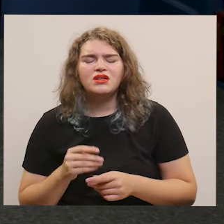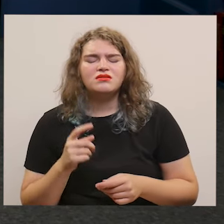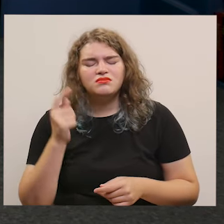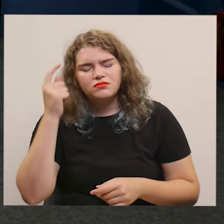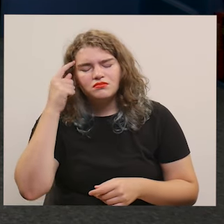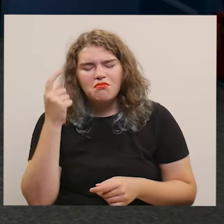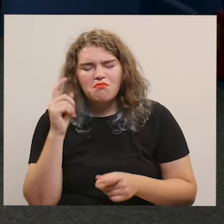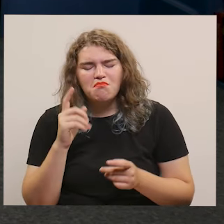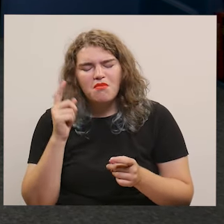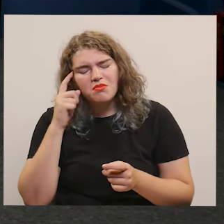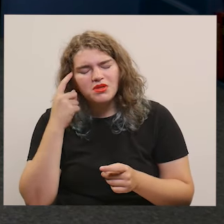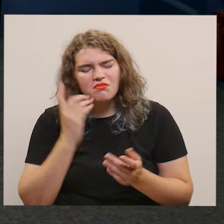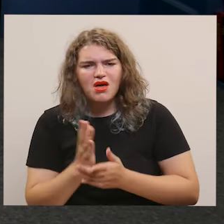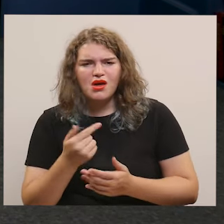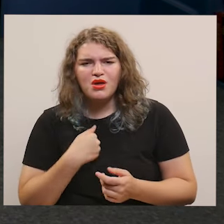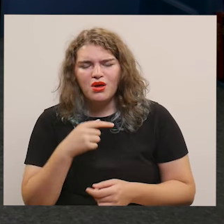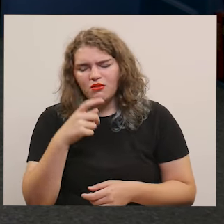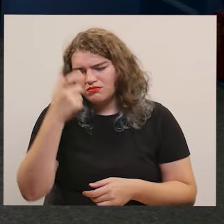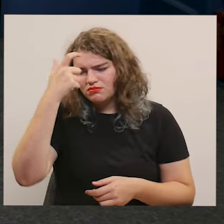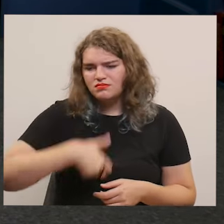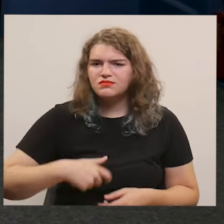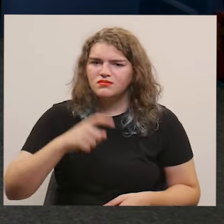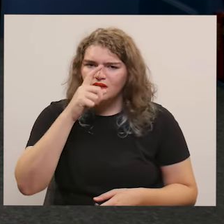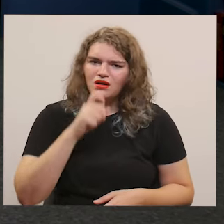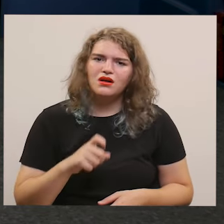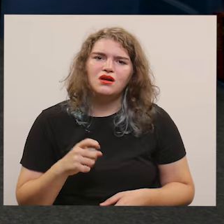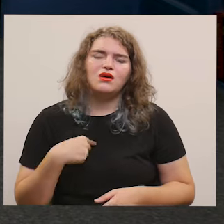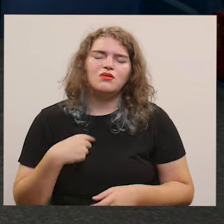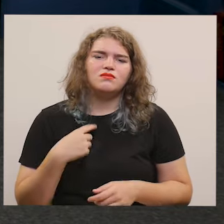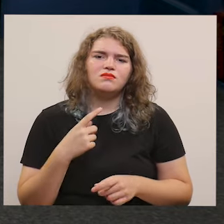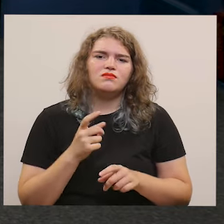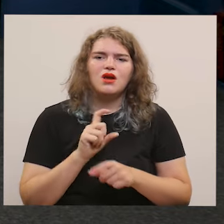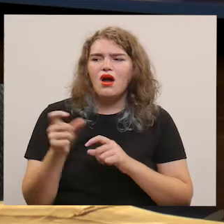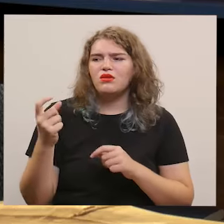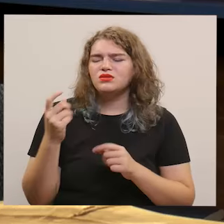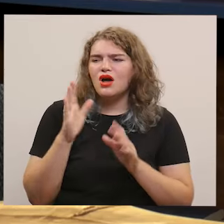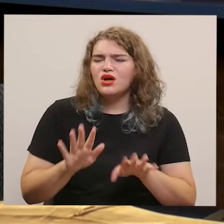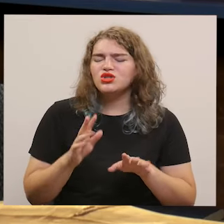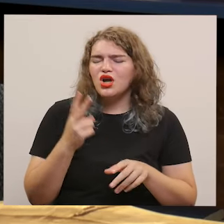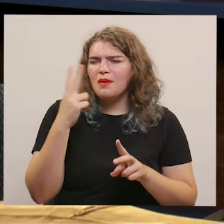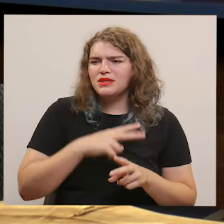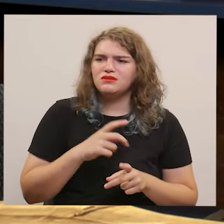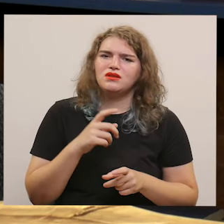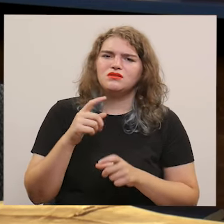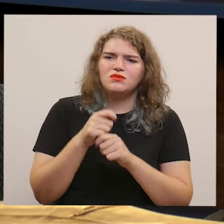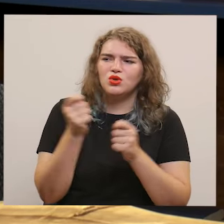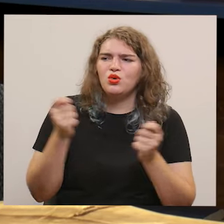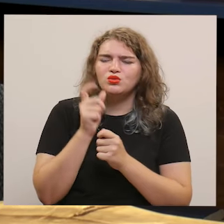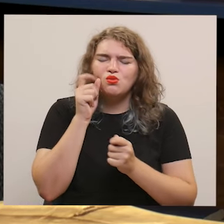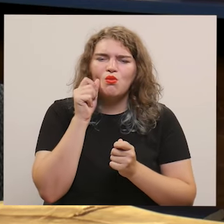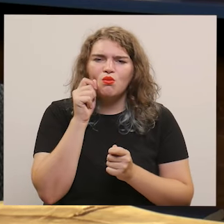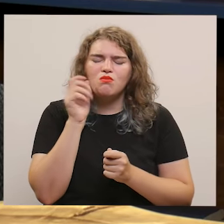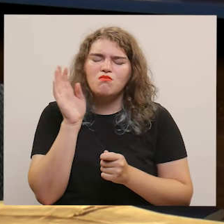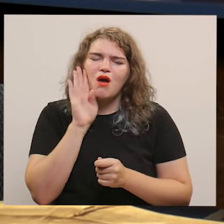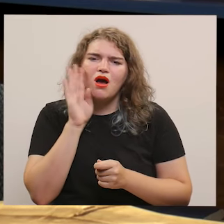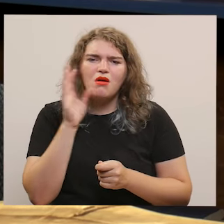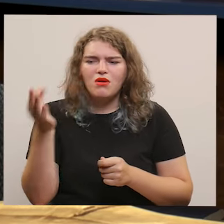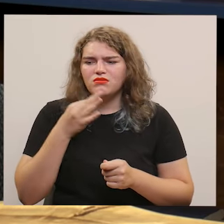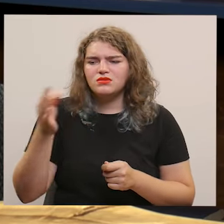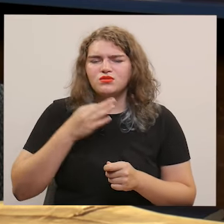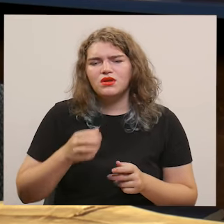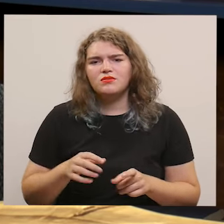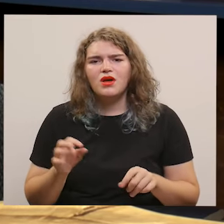era sentința și erau realitate și a fost foarte greu să trec peste toate cuvintele acestea și practic le-am